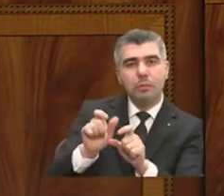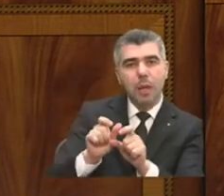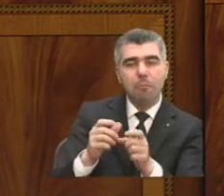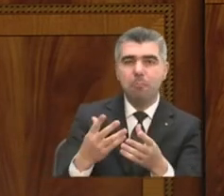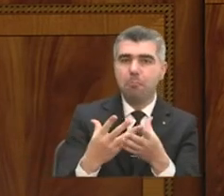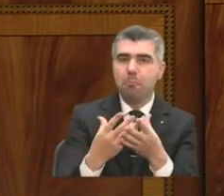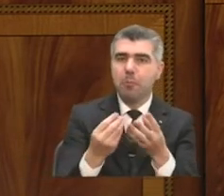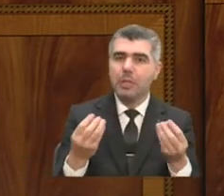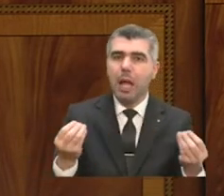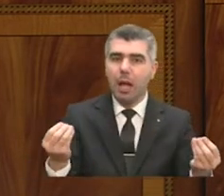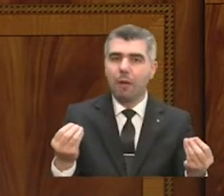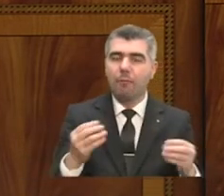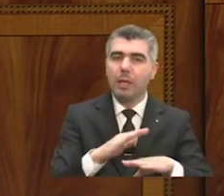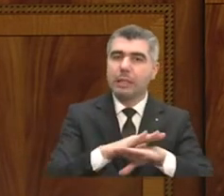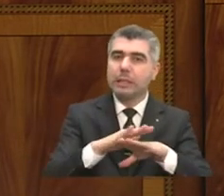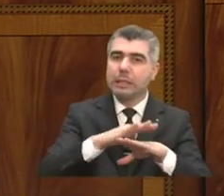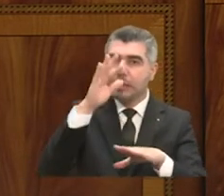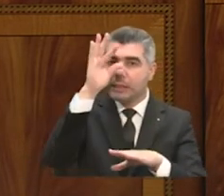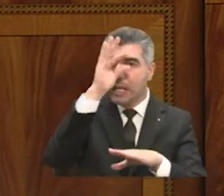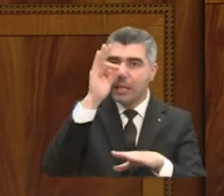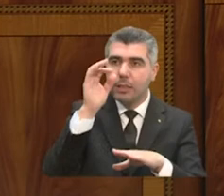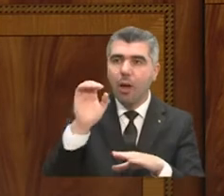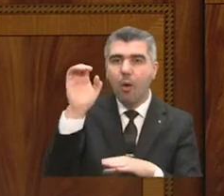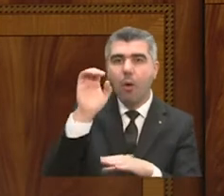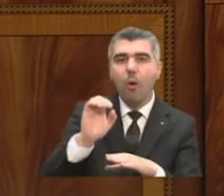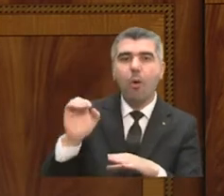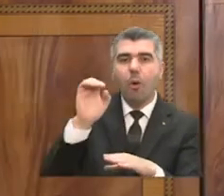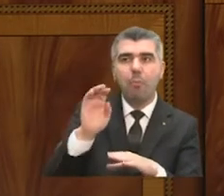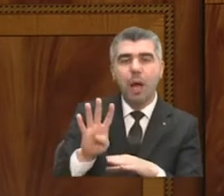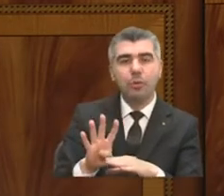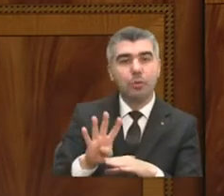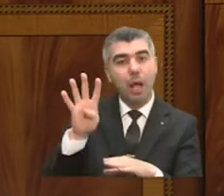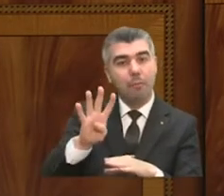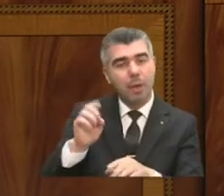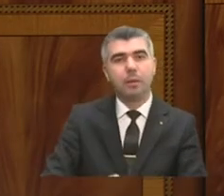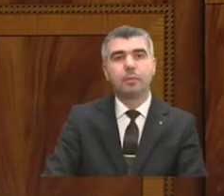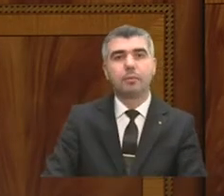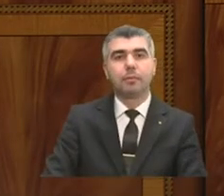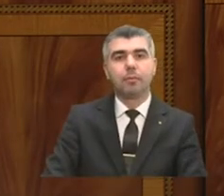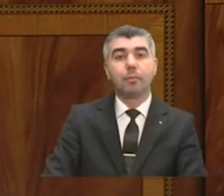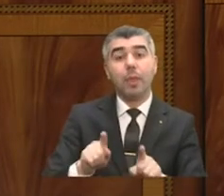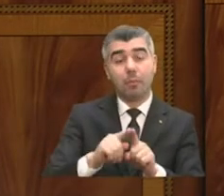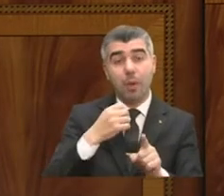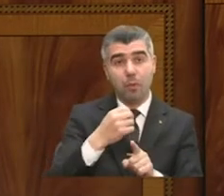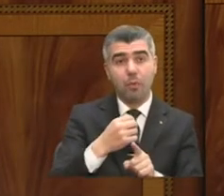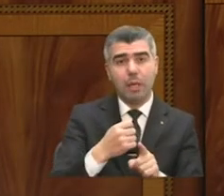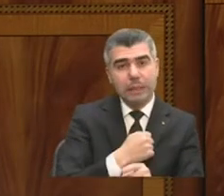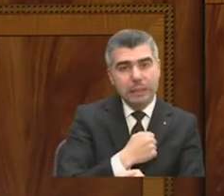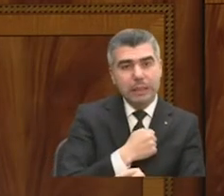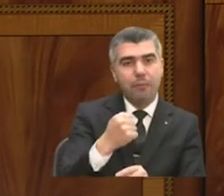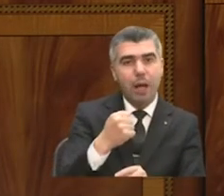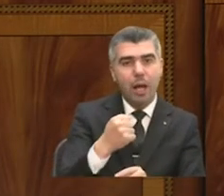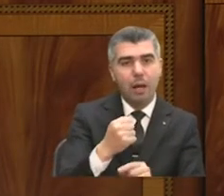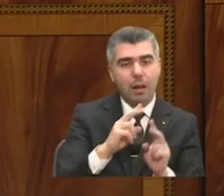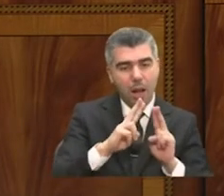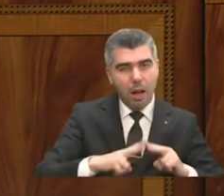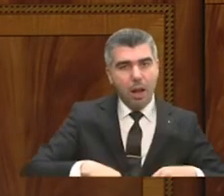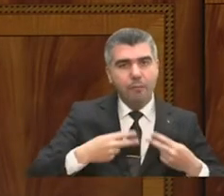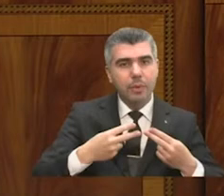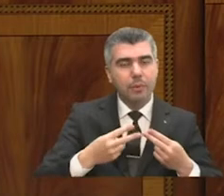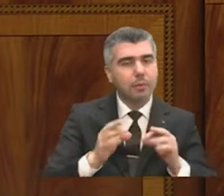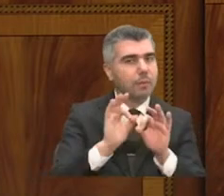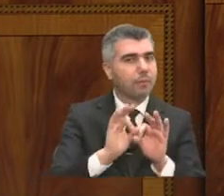une alerte concernant justement ces agissements d'une certaine élite. Malheureusement, on n'est pas là pour